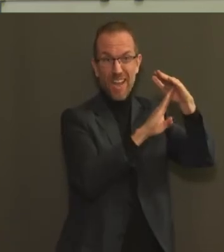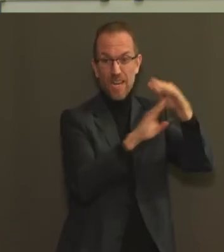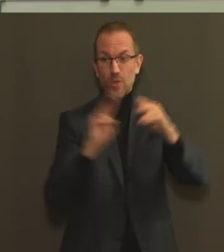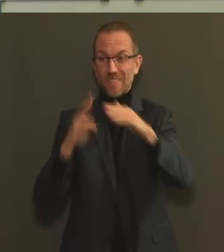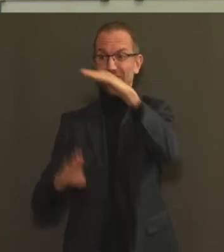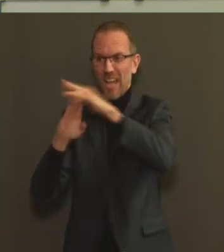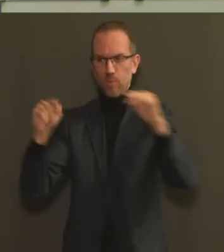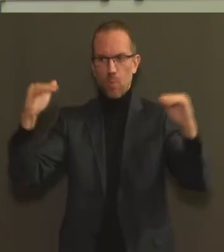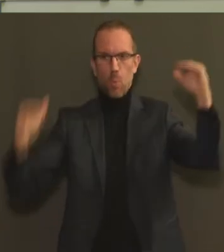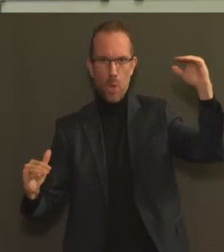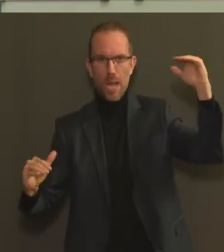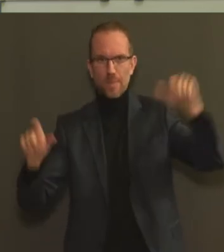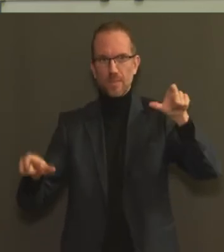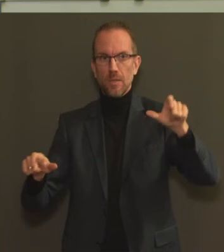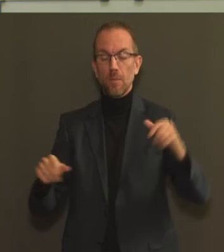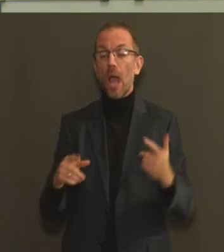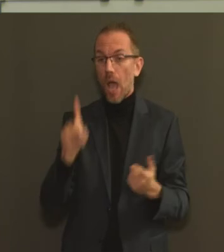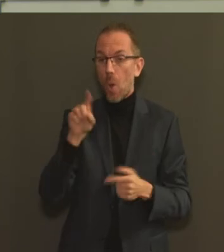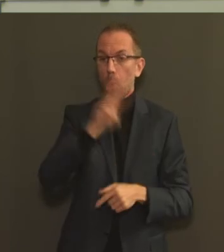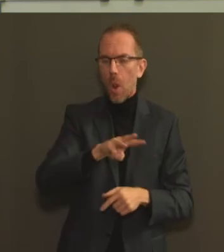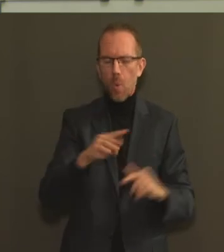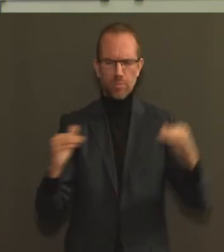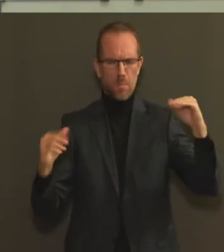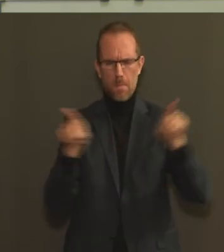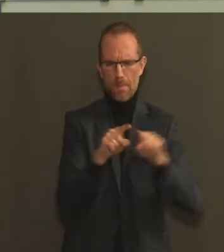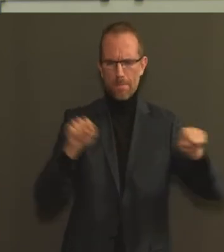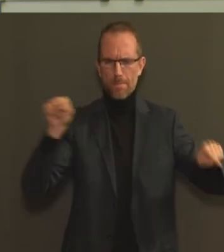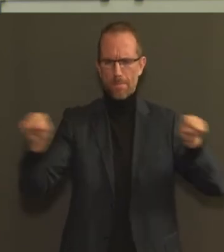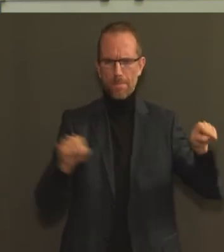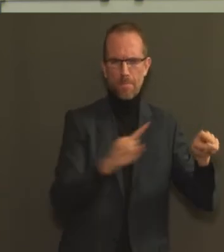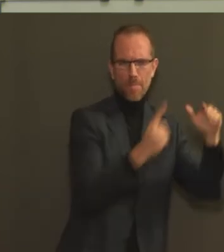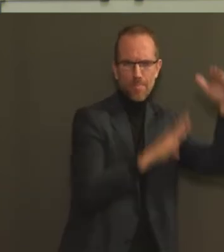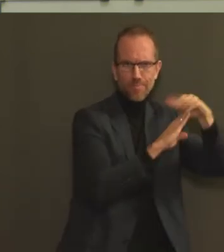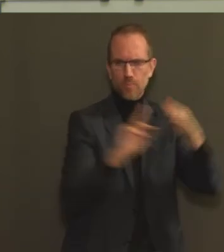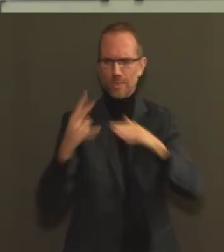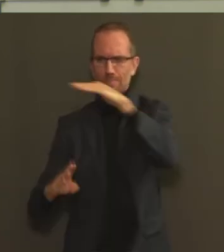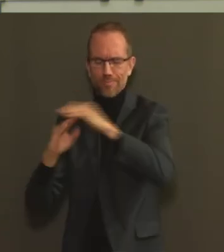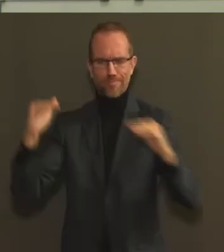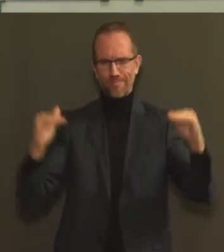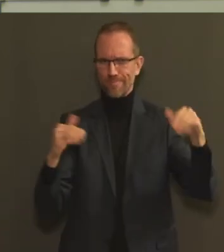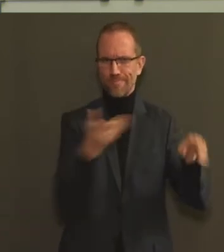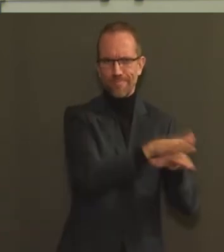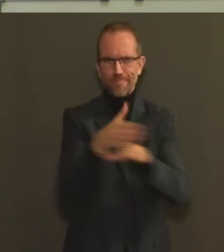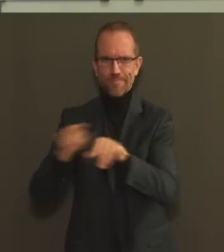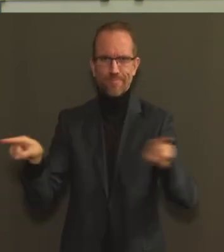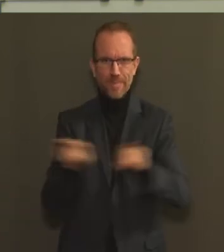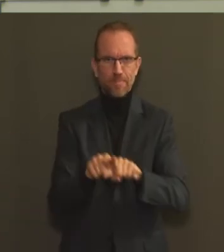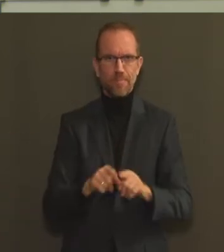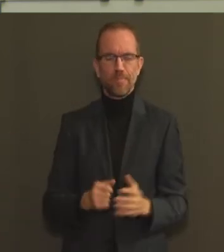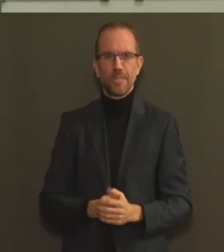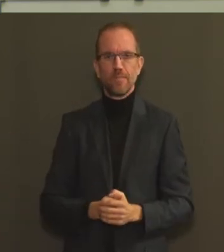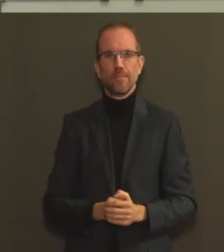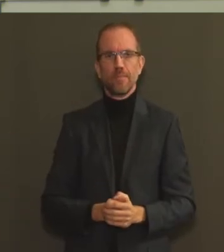même ordre de grandeur. Globalement parlant, en tout cas, actuellement, si on compare le nombre de décès de la